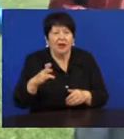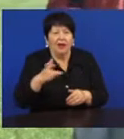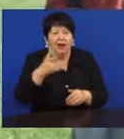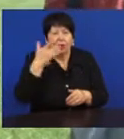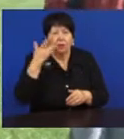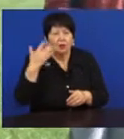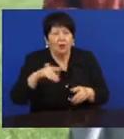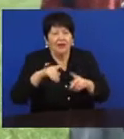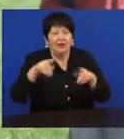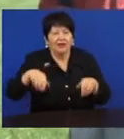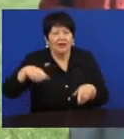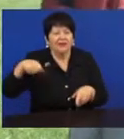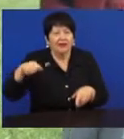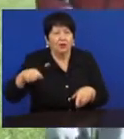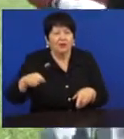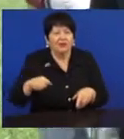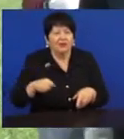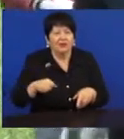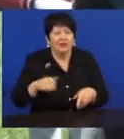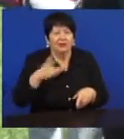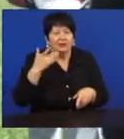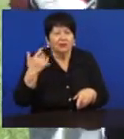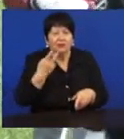sacoșe, sticle, ca să se vadă